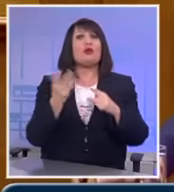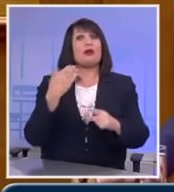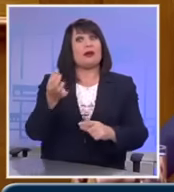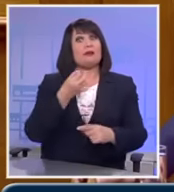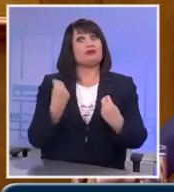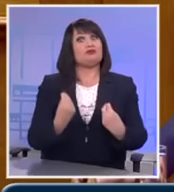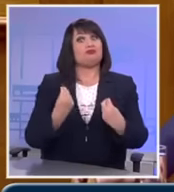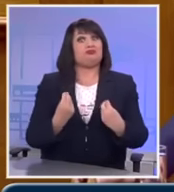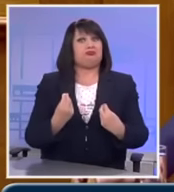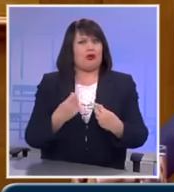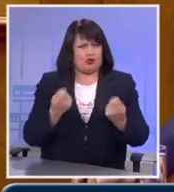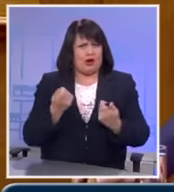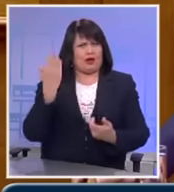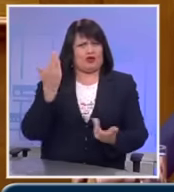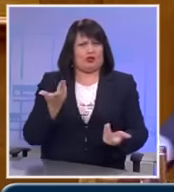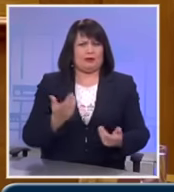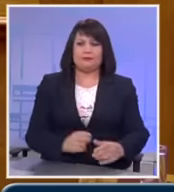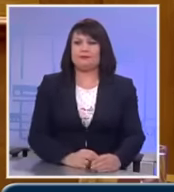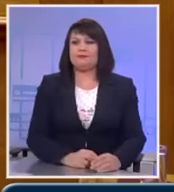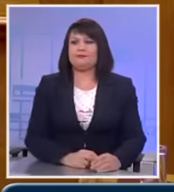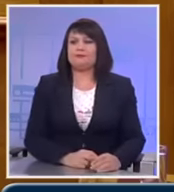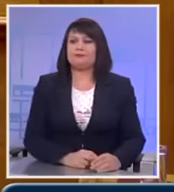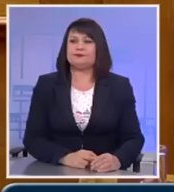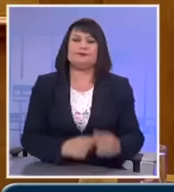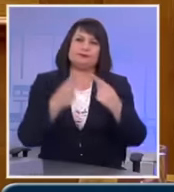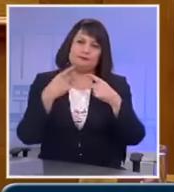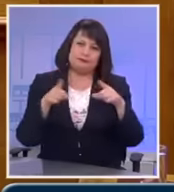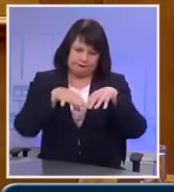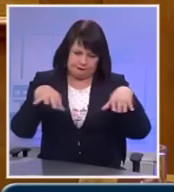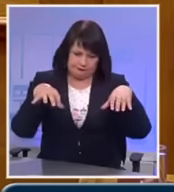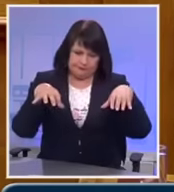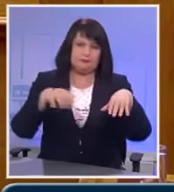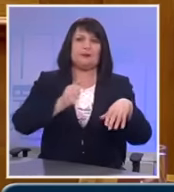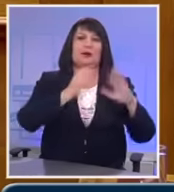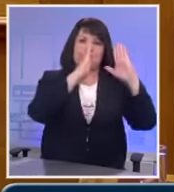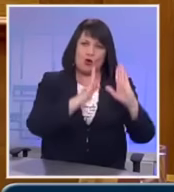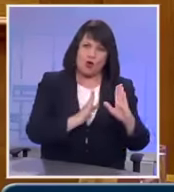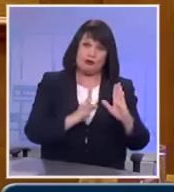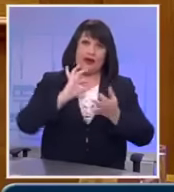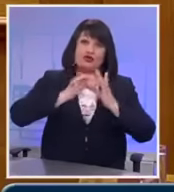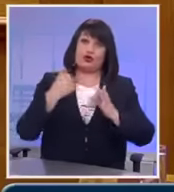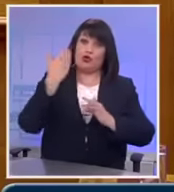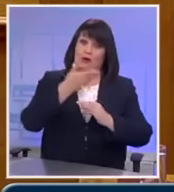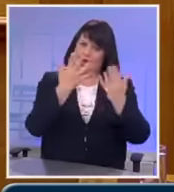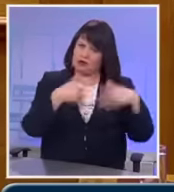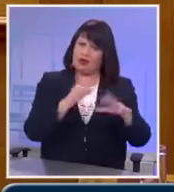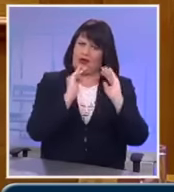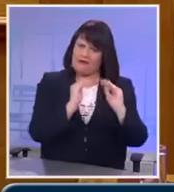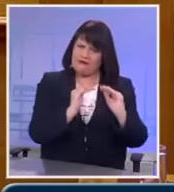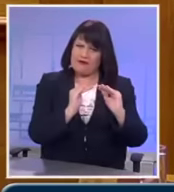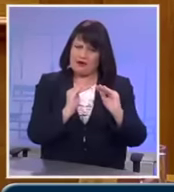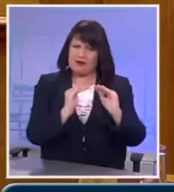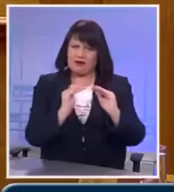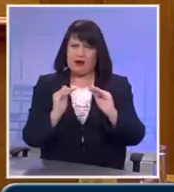από λίγο και έχουμε διαχωρίσει υπάρχουν τα πρότυπα τα ιστορικά πρότυπα σχολεία συνεχίζουν να